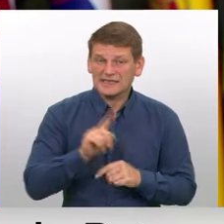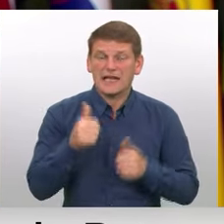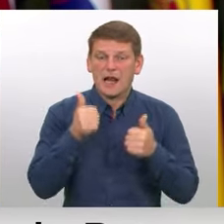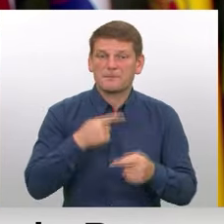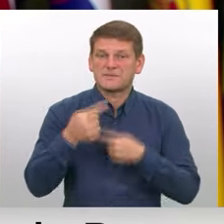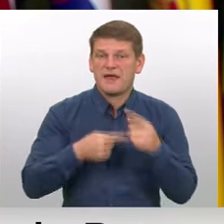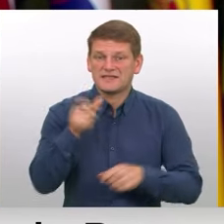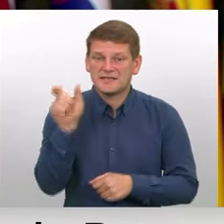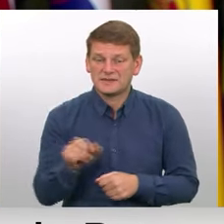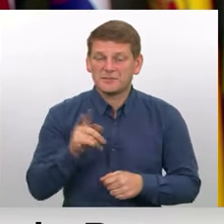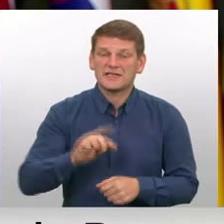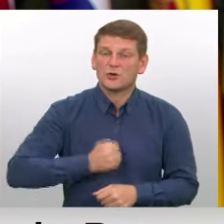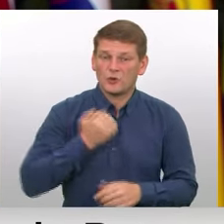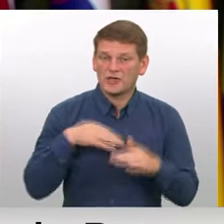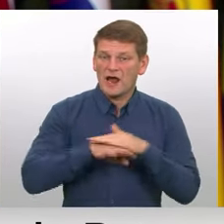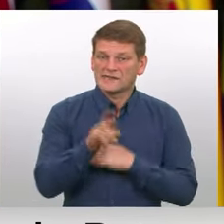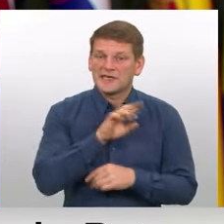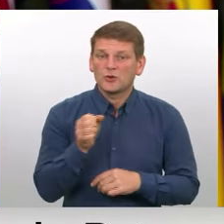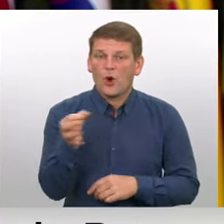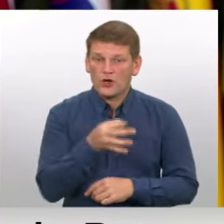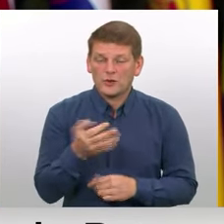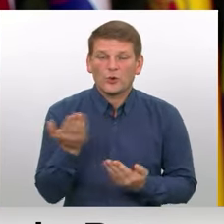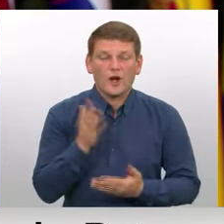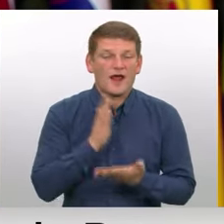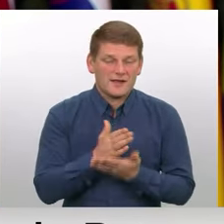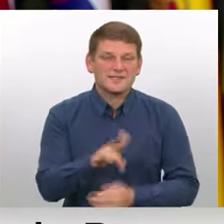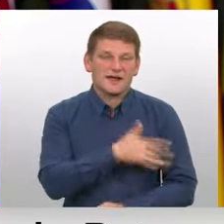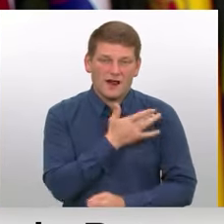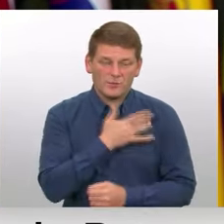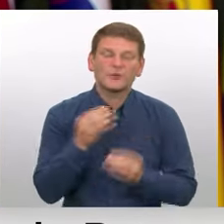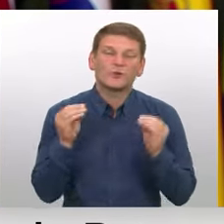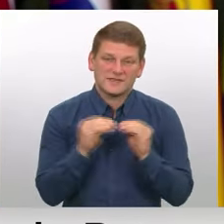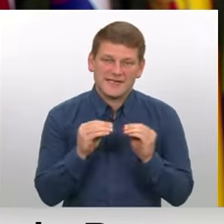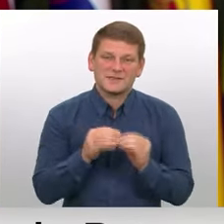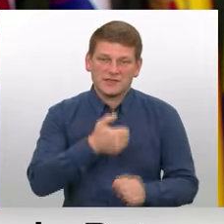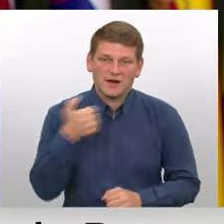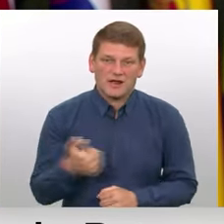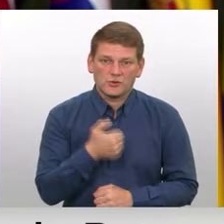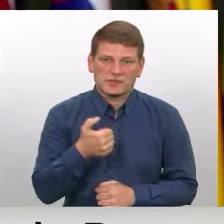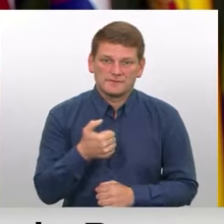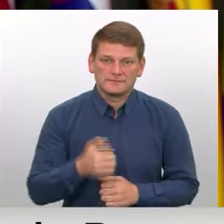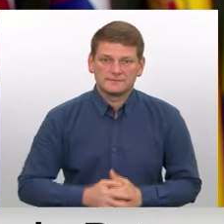pēctecis, bet ir grūti aiziet no organizācijas, kurā esi kalpojis 10 gadus.